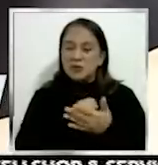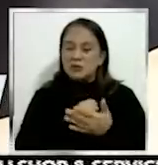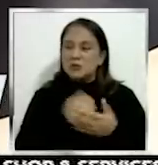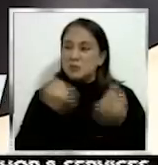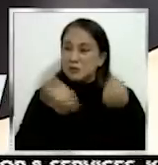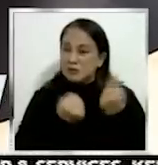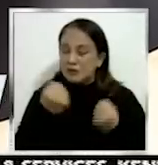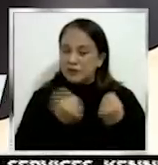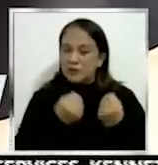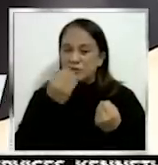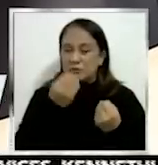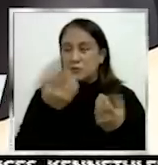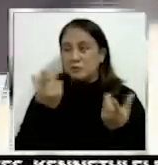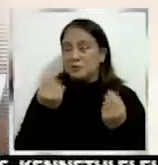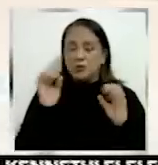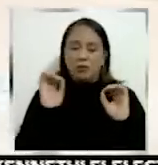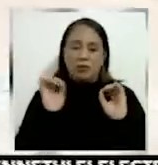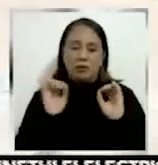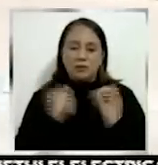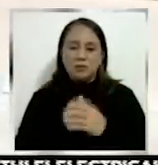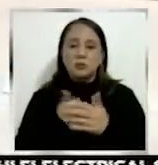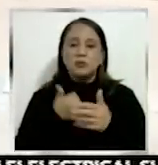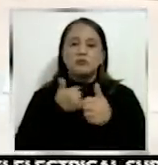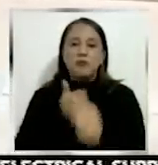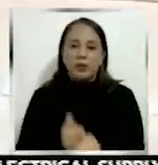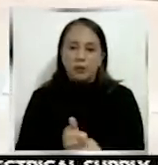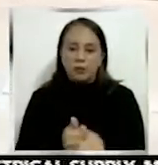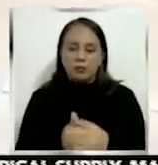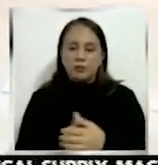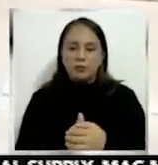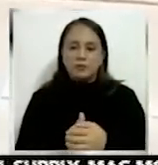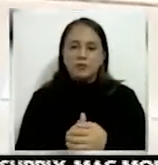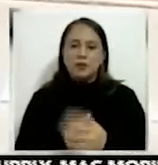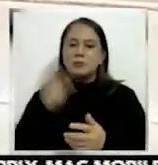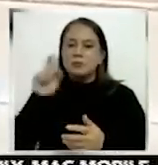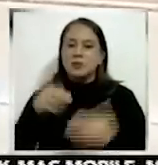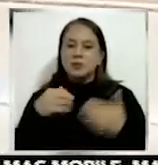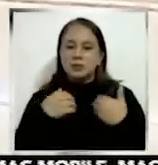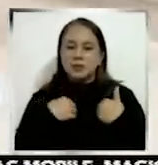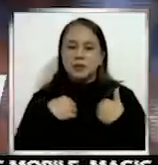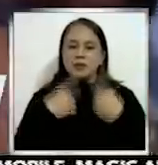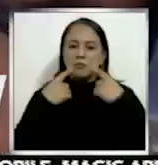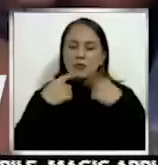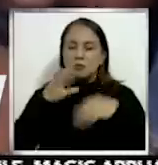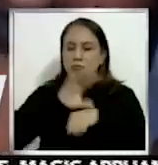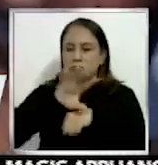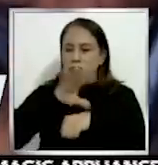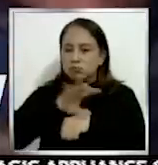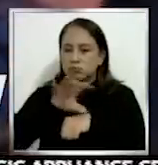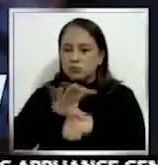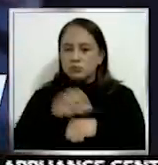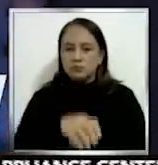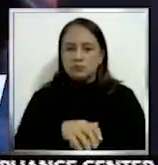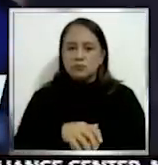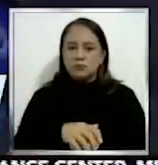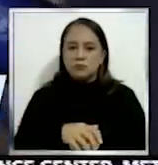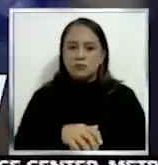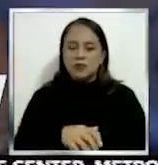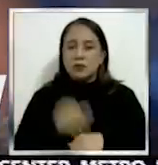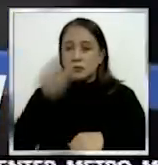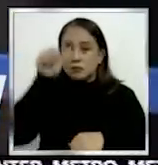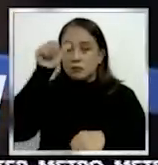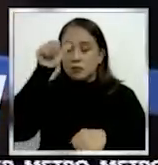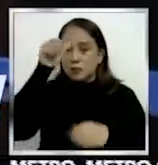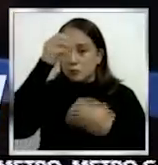magawa. Susunod na lang. Dapat may ano rin yan, may public consultation din dapat yan. Paalala ng Metro Manila